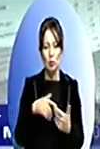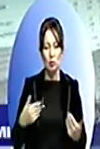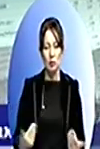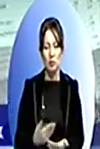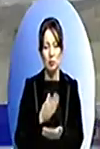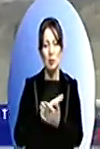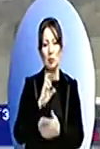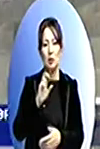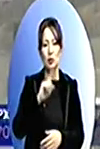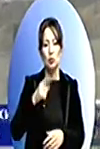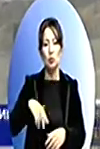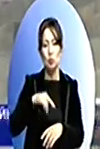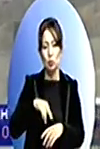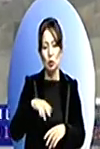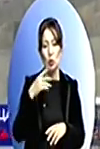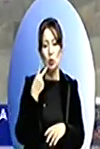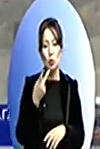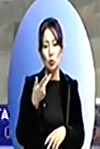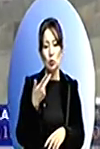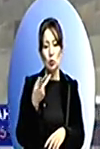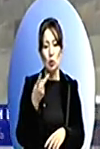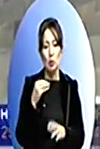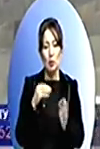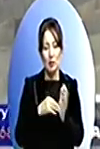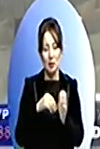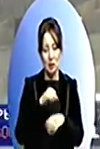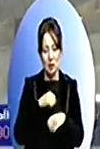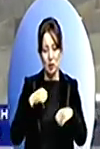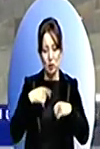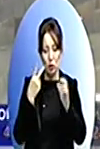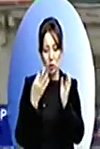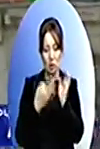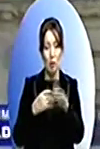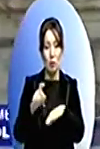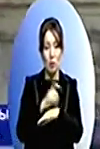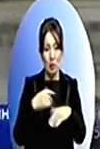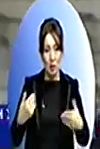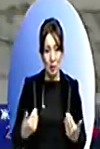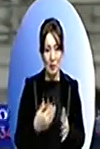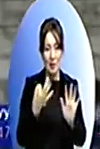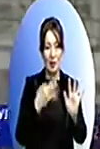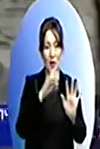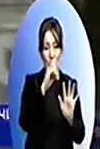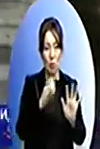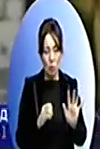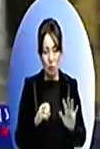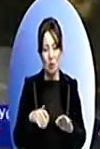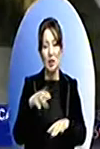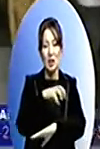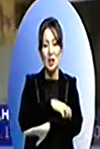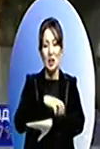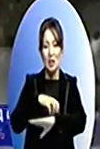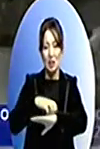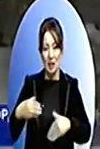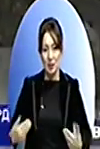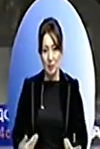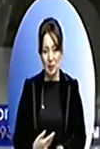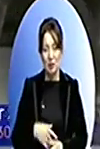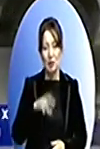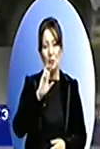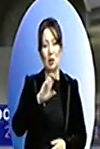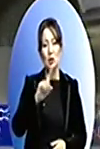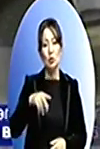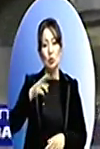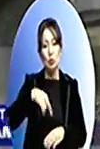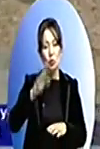Баянзүрх дүүргийн хувьд 320 мянган иргэн 28 хороонд амьдарч байгаагийн 80% нь гэр хороолт байдаг юм байна. Баянзүрх дүүргийн аслагдсан